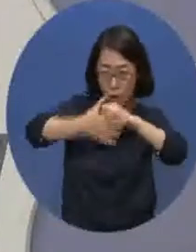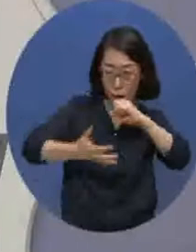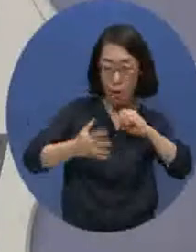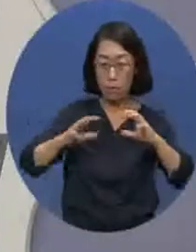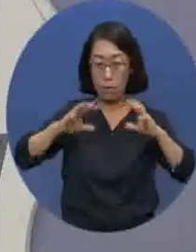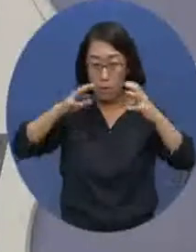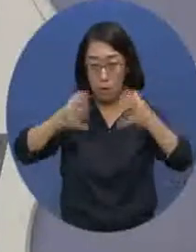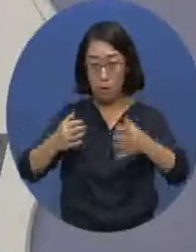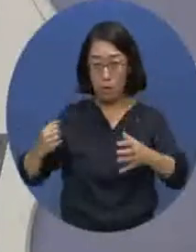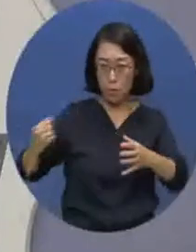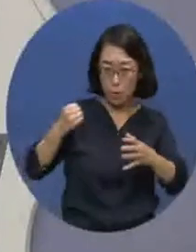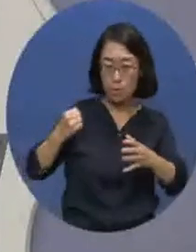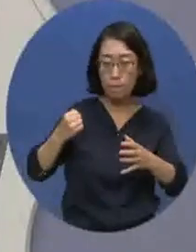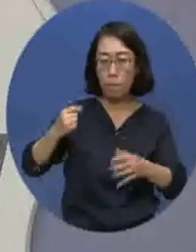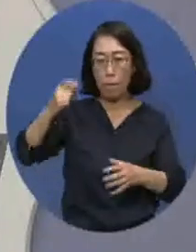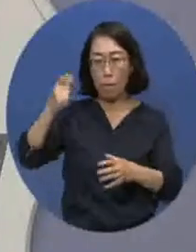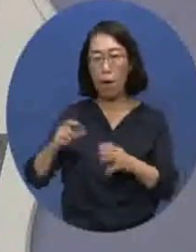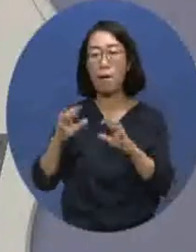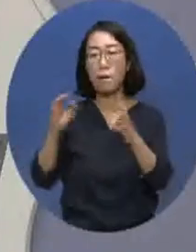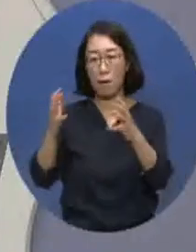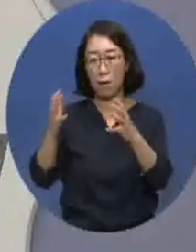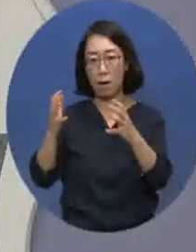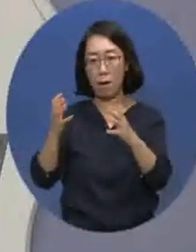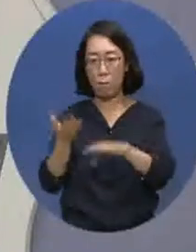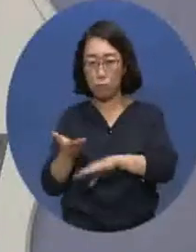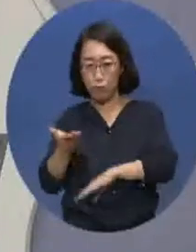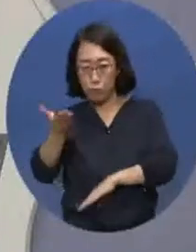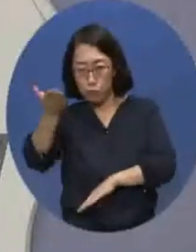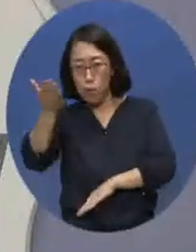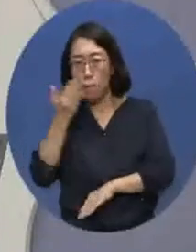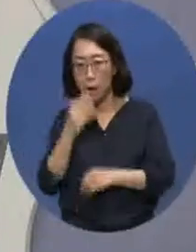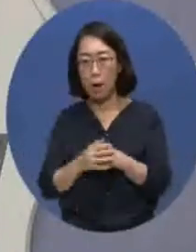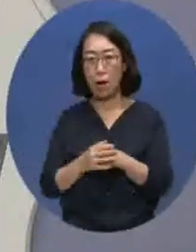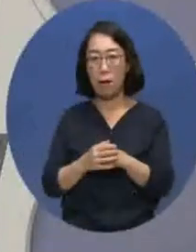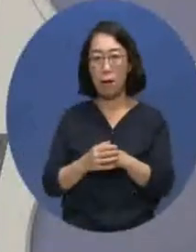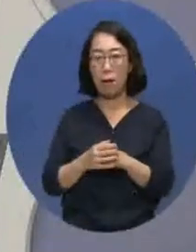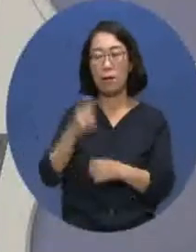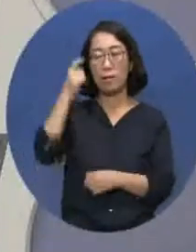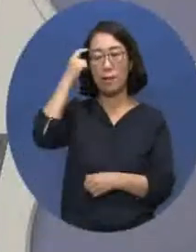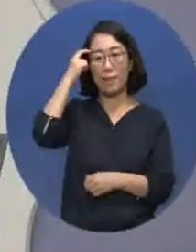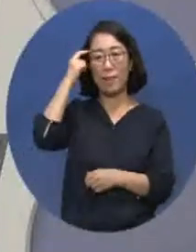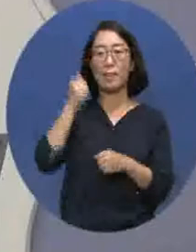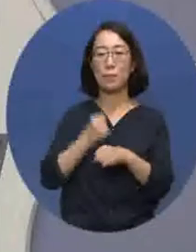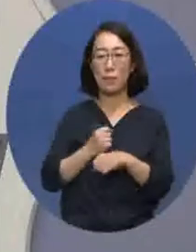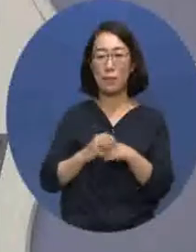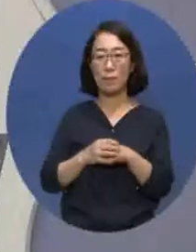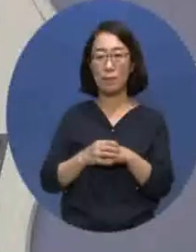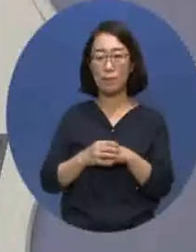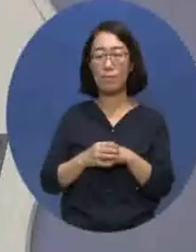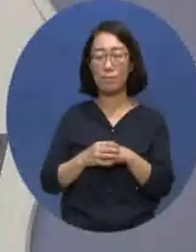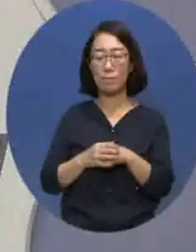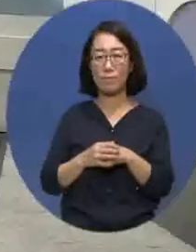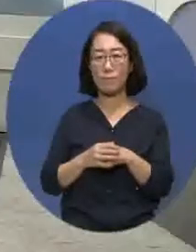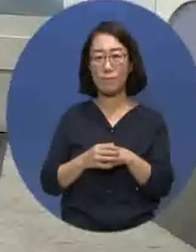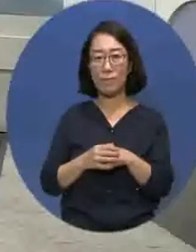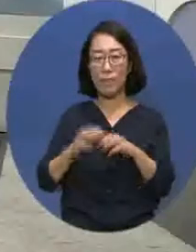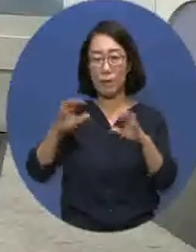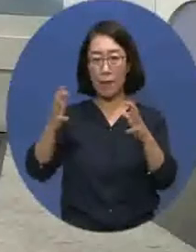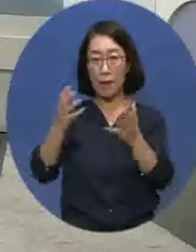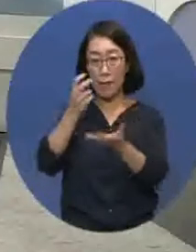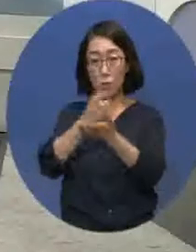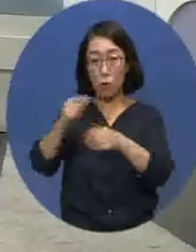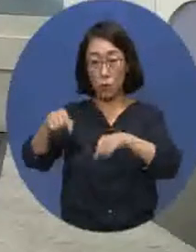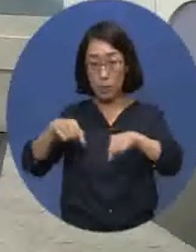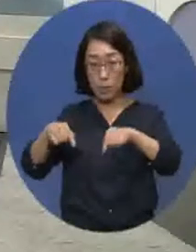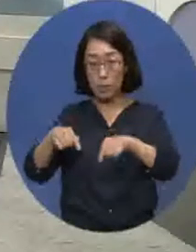에 그런 오늘을 만들어 낼 수 있지 않나 이렇게 생각을 합니다 그 국가 정책 이라는